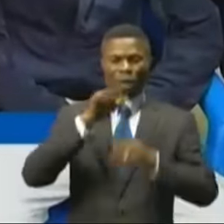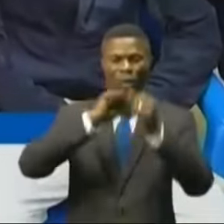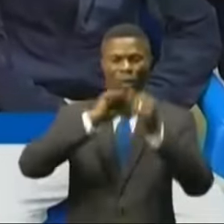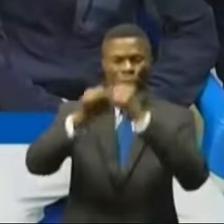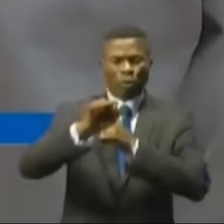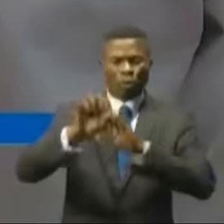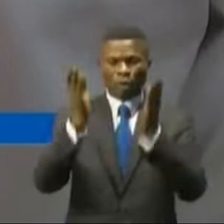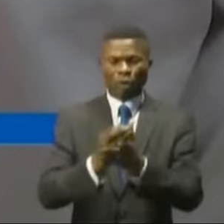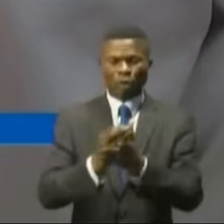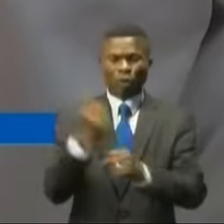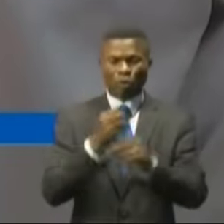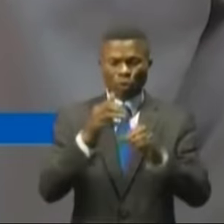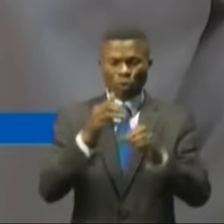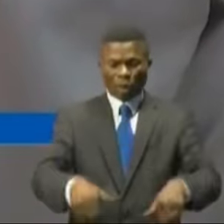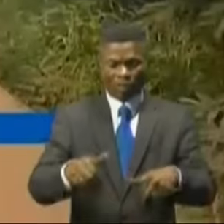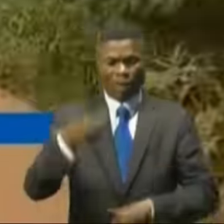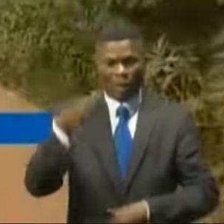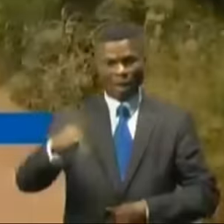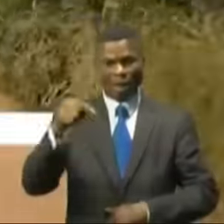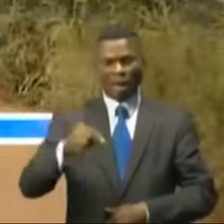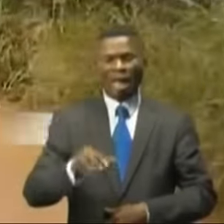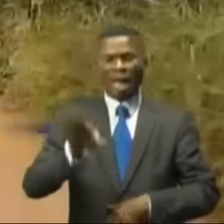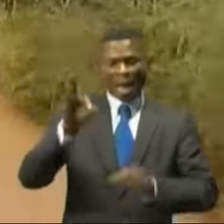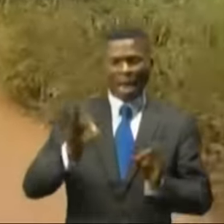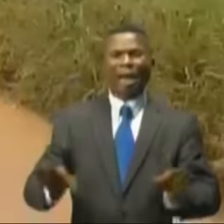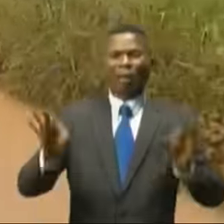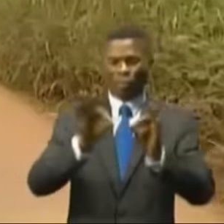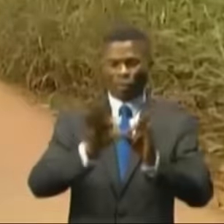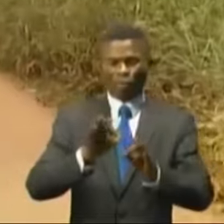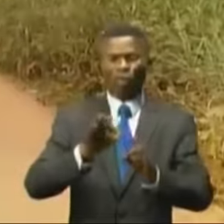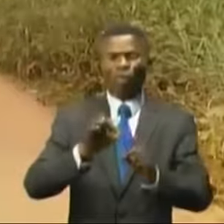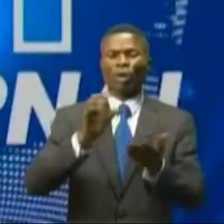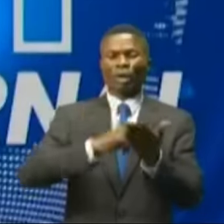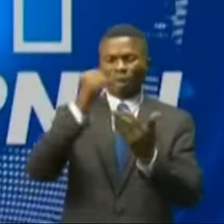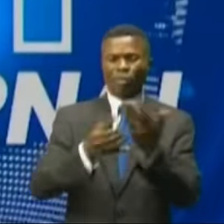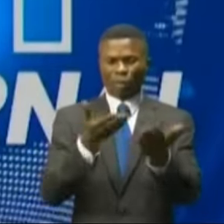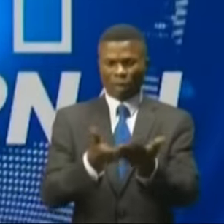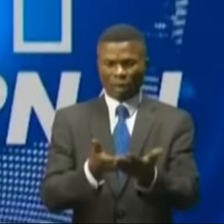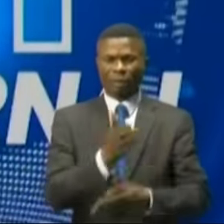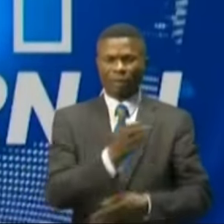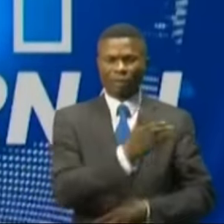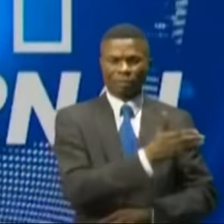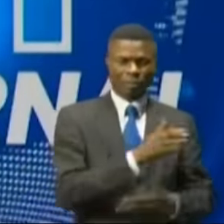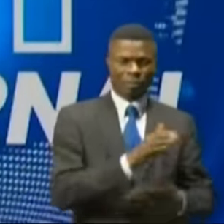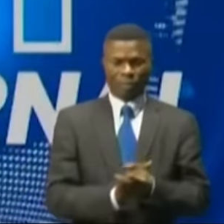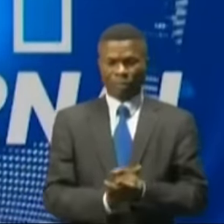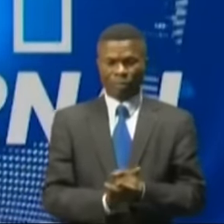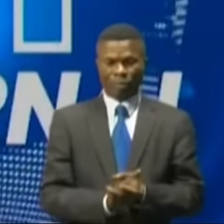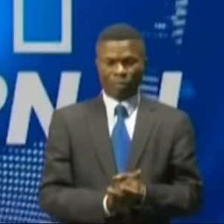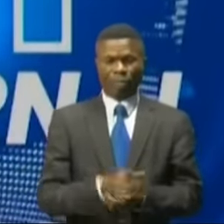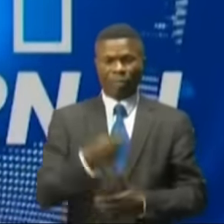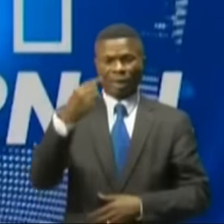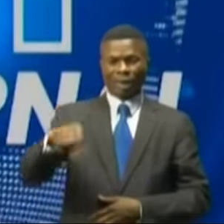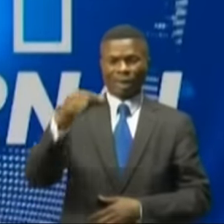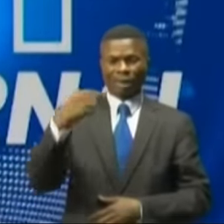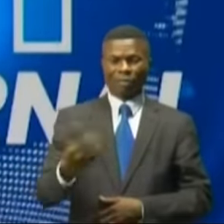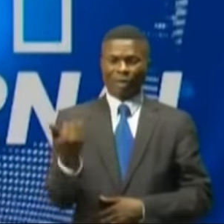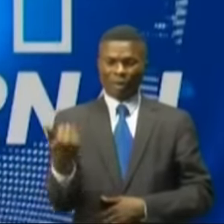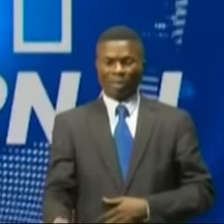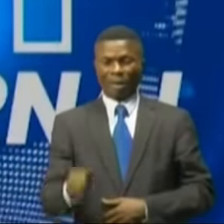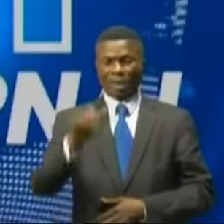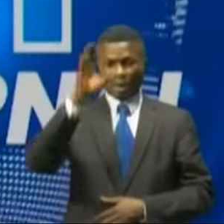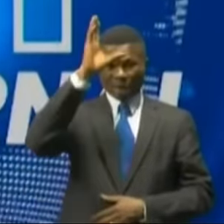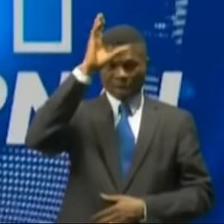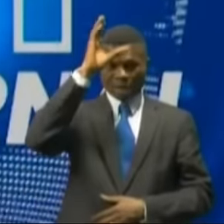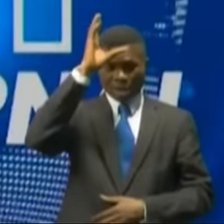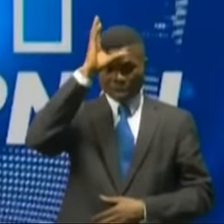petits agriculteurs du café sur le bien fondé de ce projet. Voilà, c'est le café Petit Kwilu,